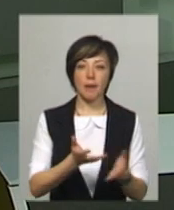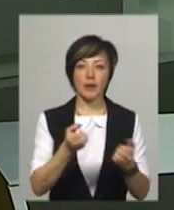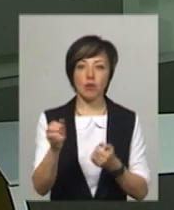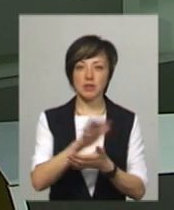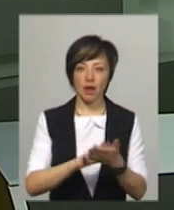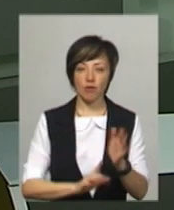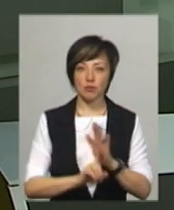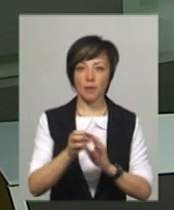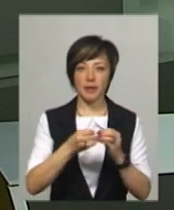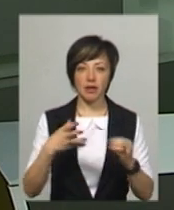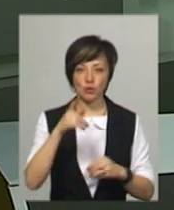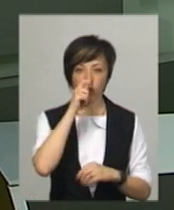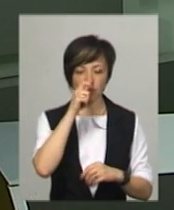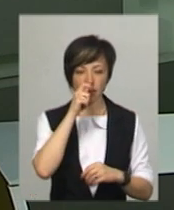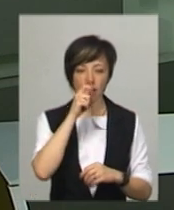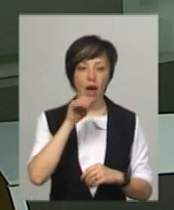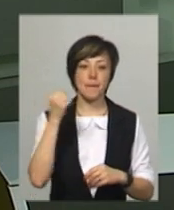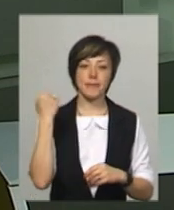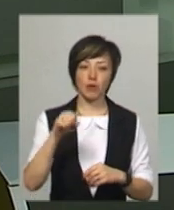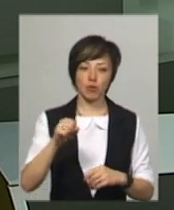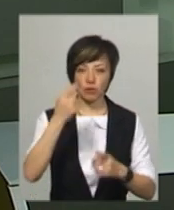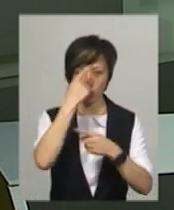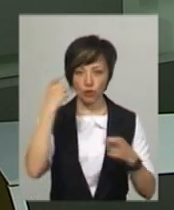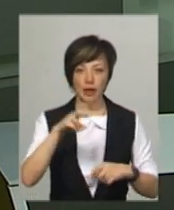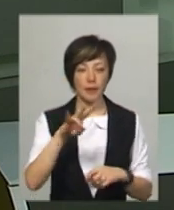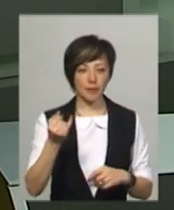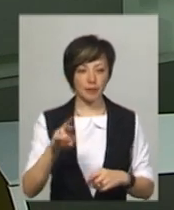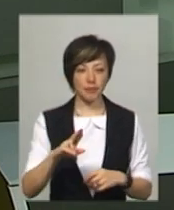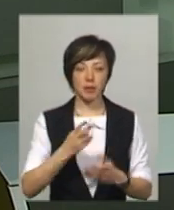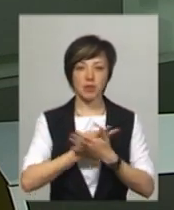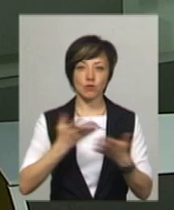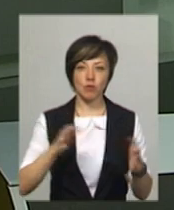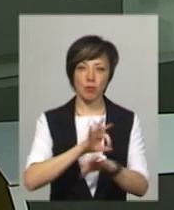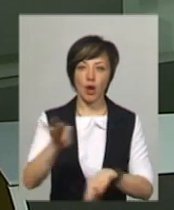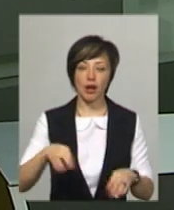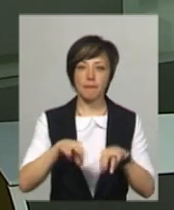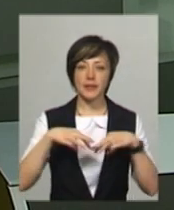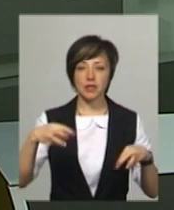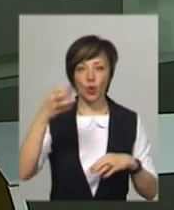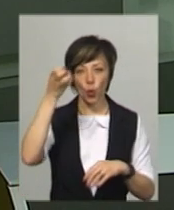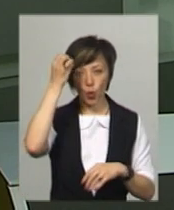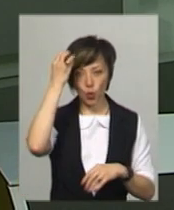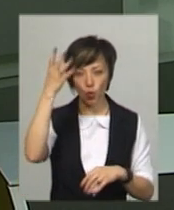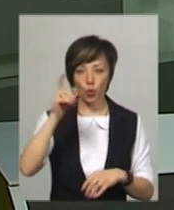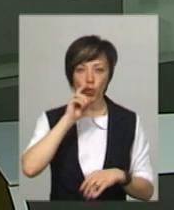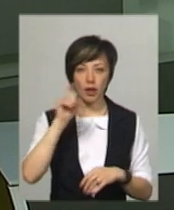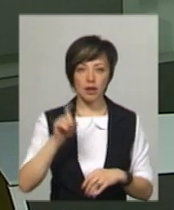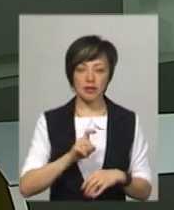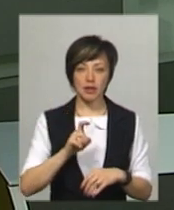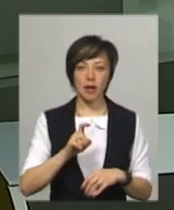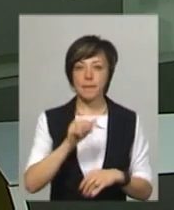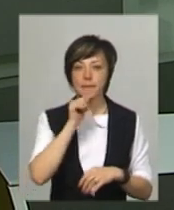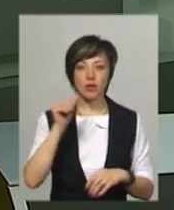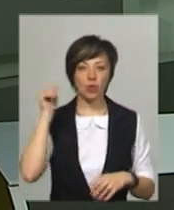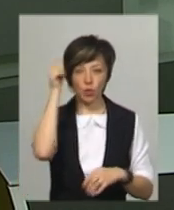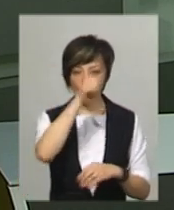заявок розпочнеться 15 квітня, а переможців оголосять у липні. Презентував проект міністр культури України Євген Нищук. Нагадаю,